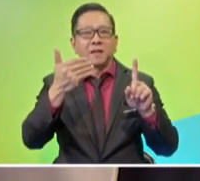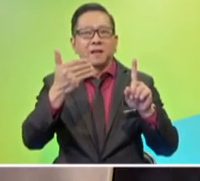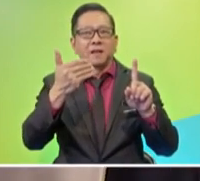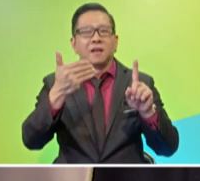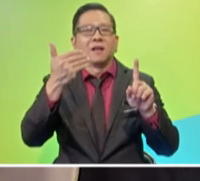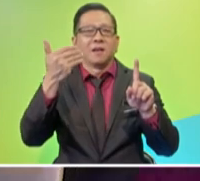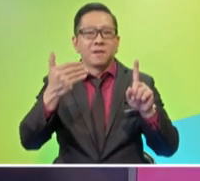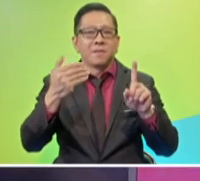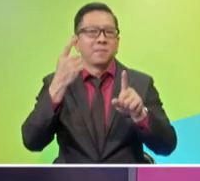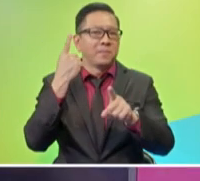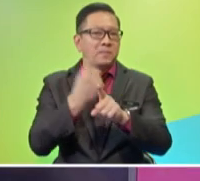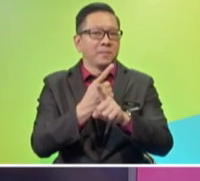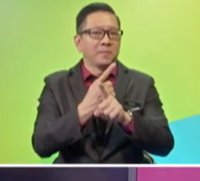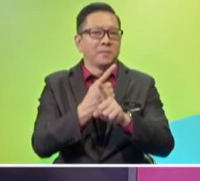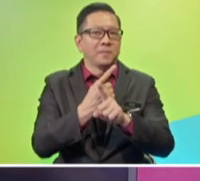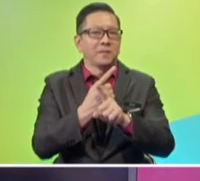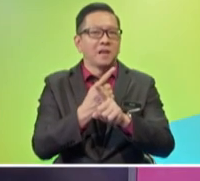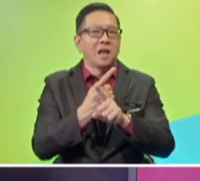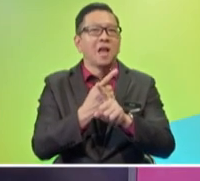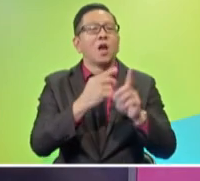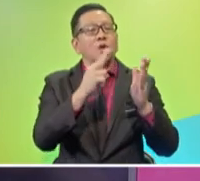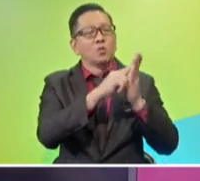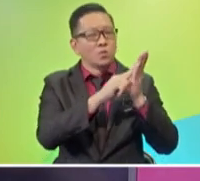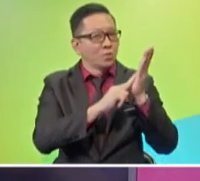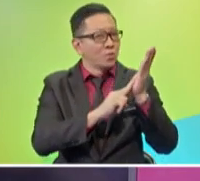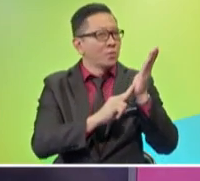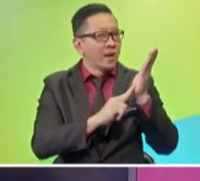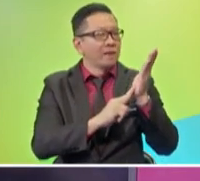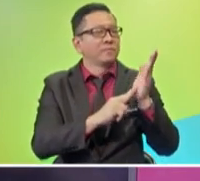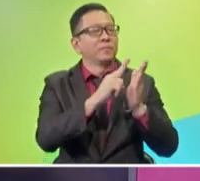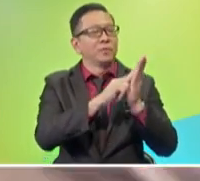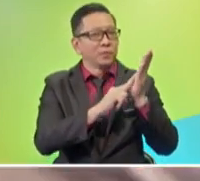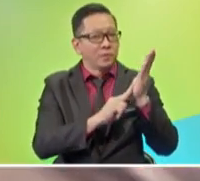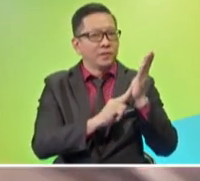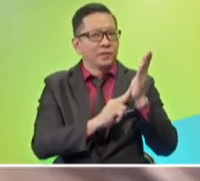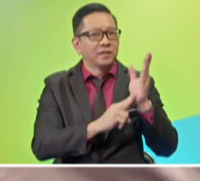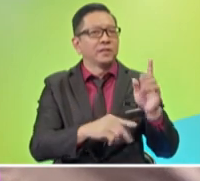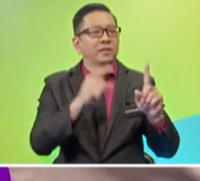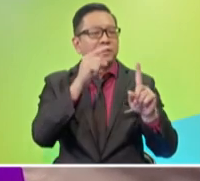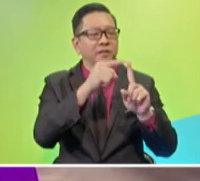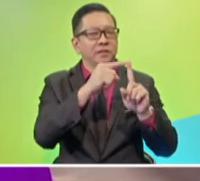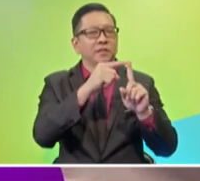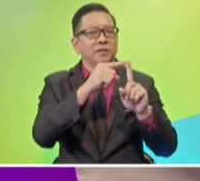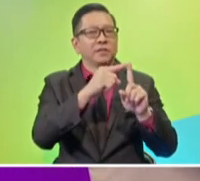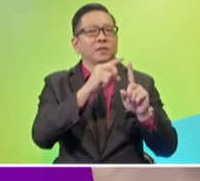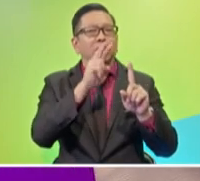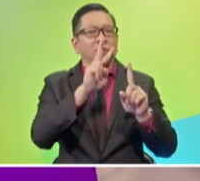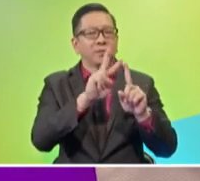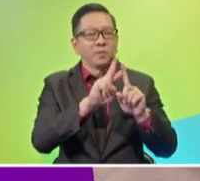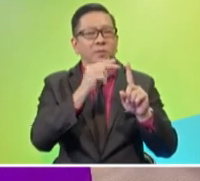tak, cikgu? Ya, betul. Jadi. Ini namanya surih, okey? Lepas tu Mira buat yang seterusnya. Tiga.